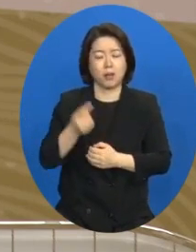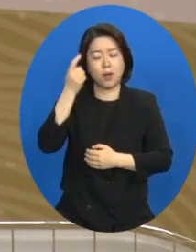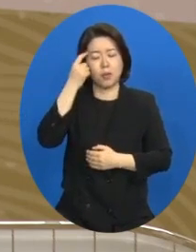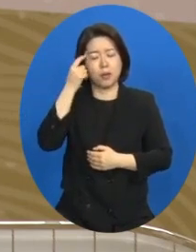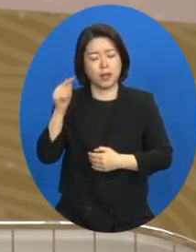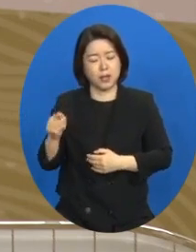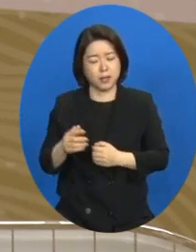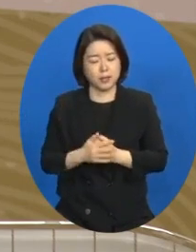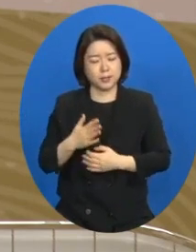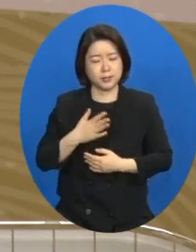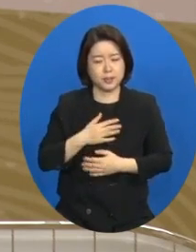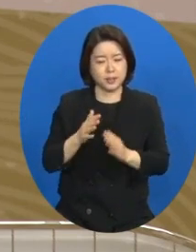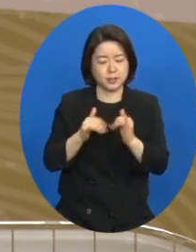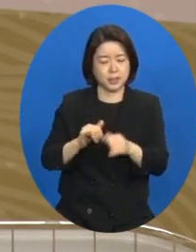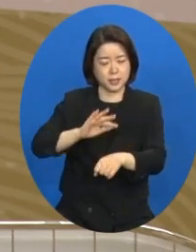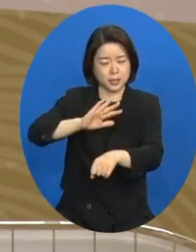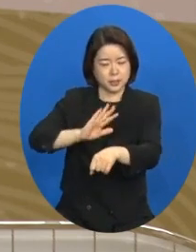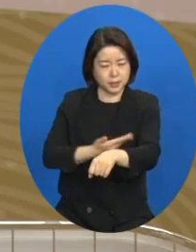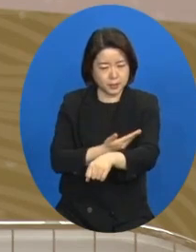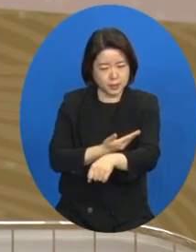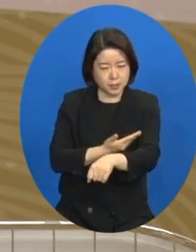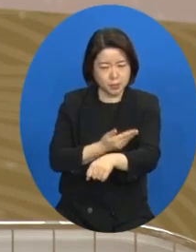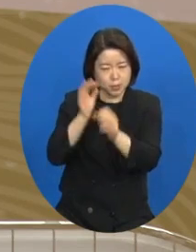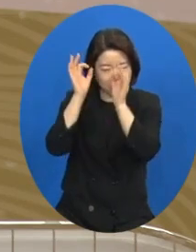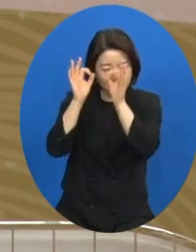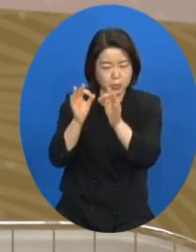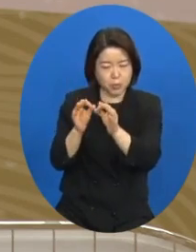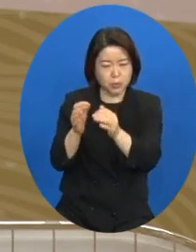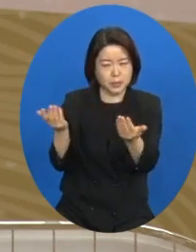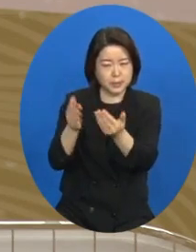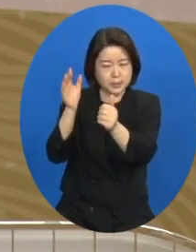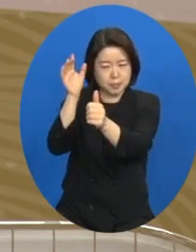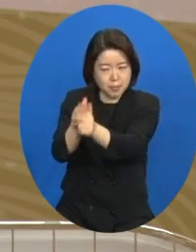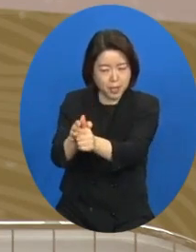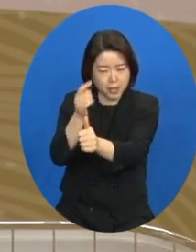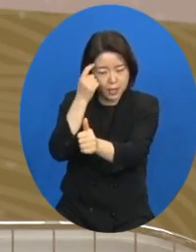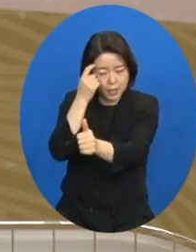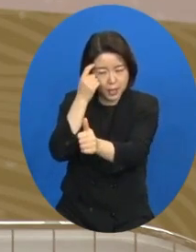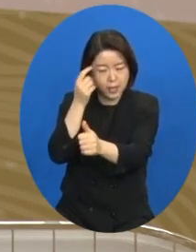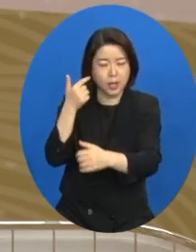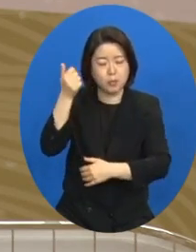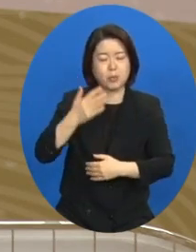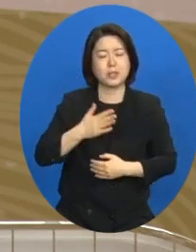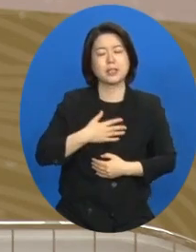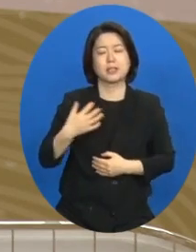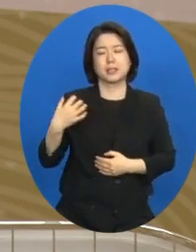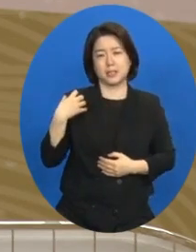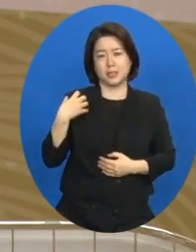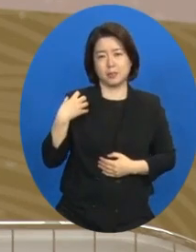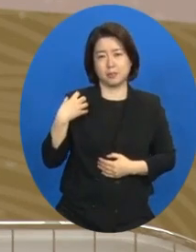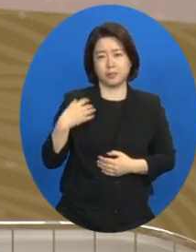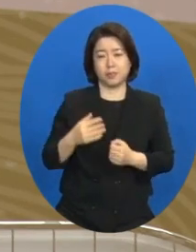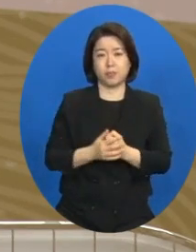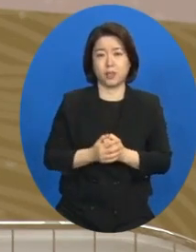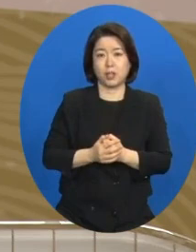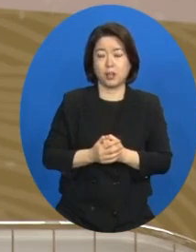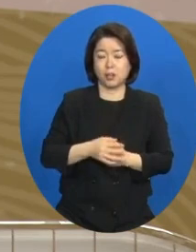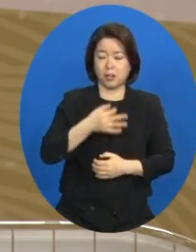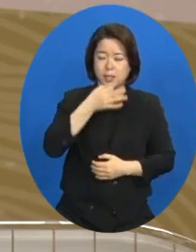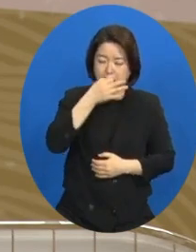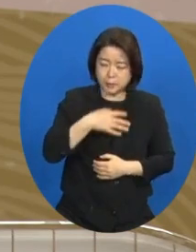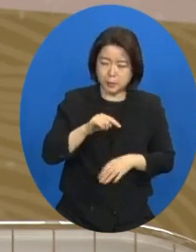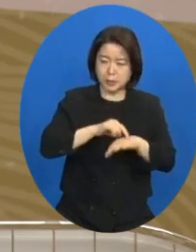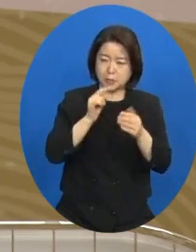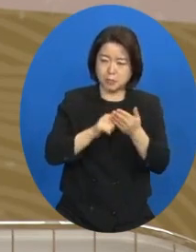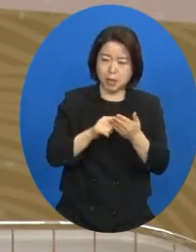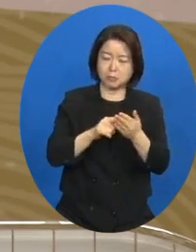내가 사람을 잘못 보 곳 사람에게 일을 맡겼다 목사인 내 책임이지 경우 그렇게 마음 정리를